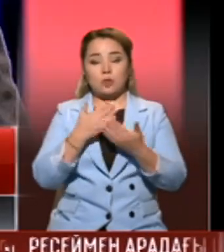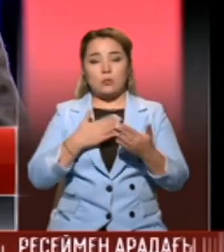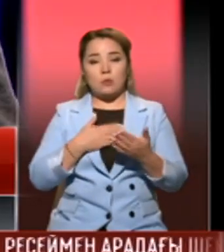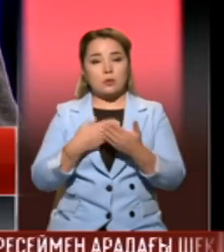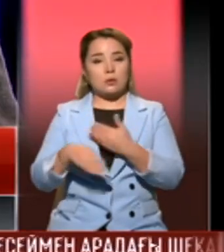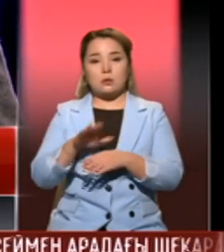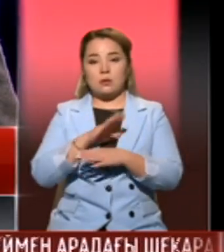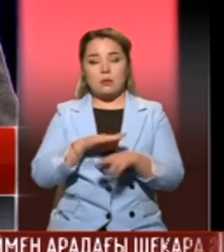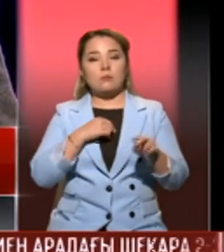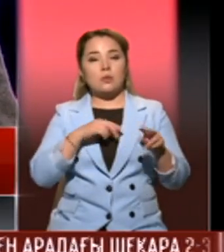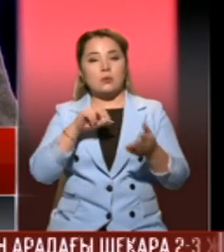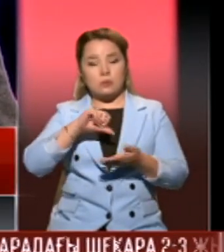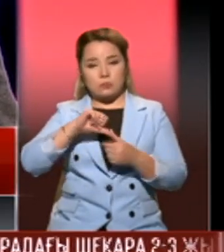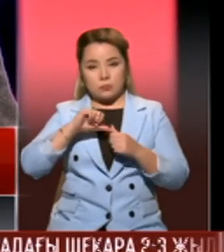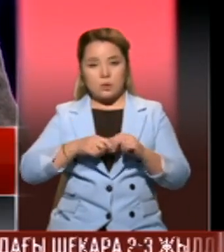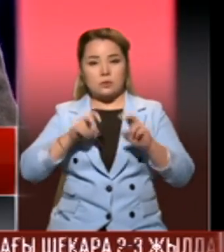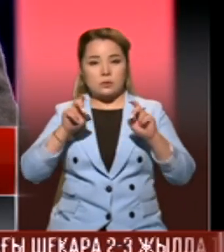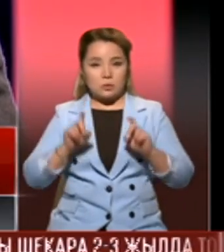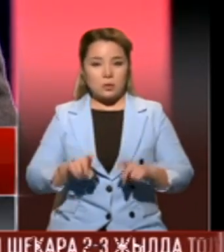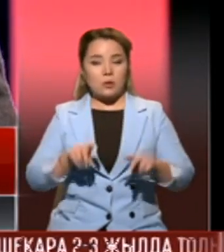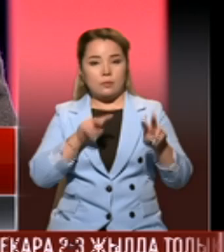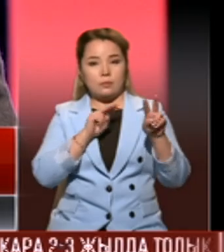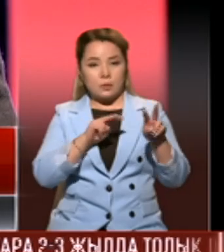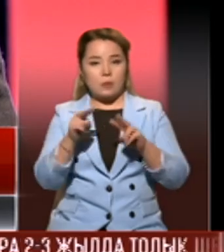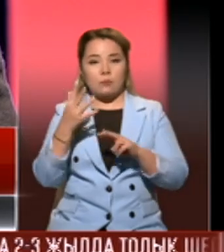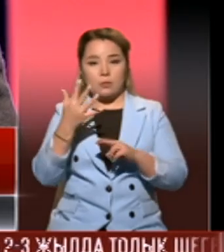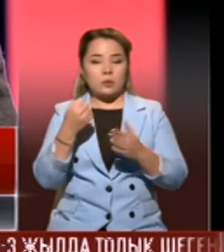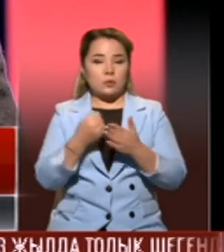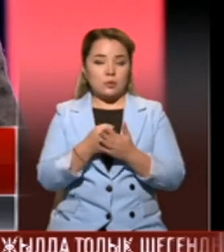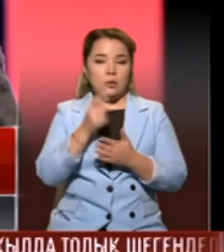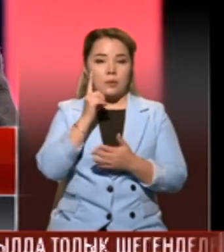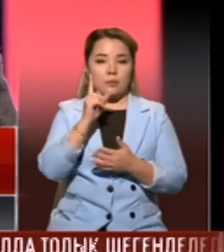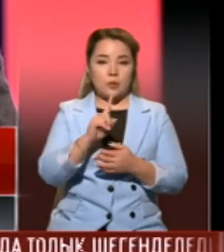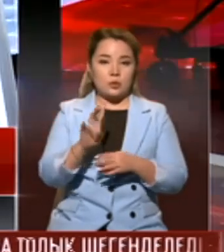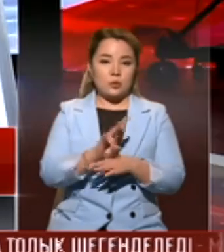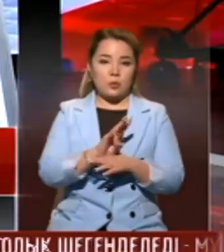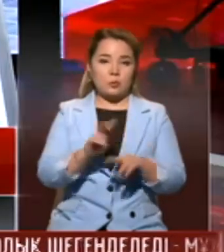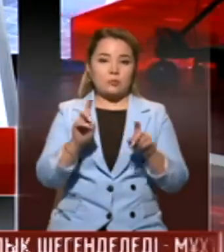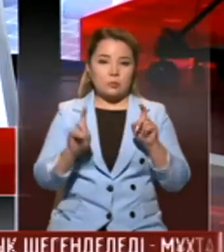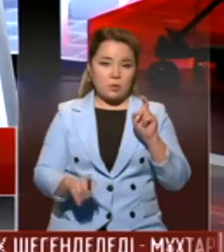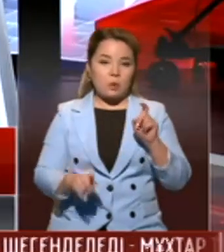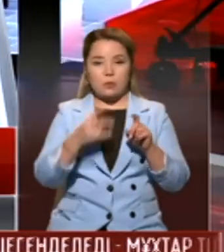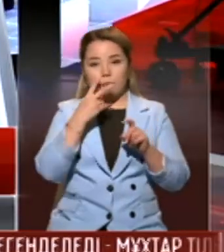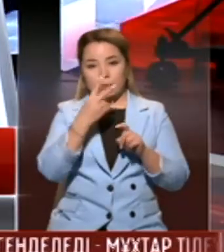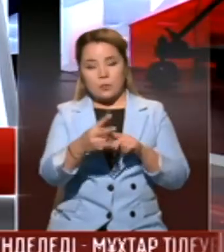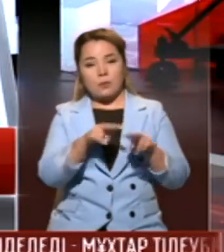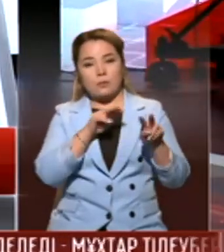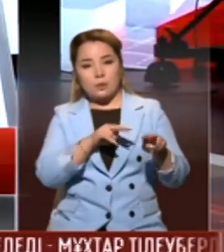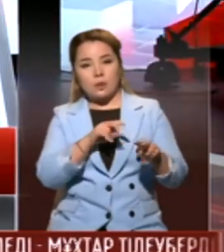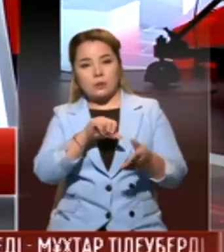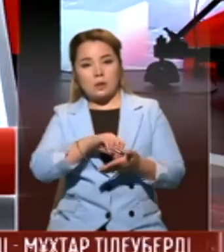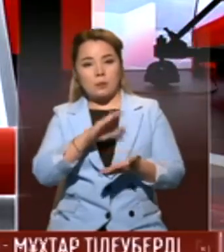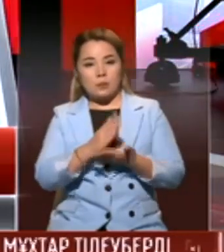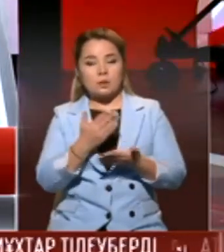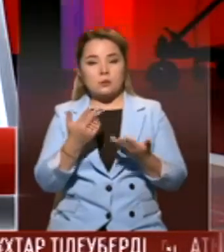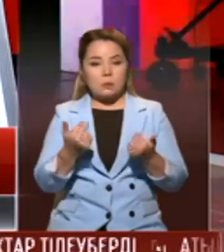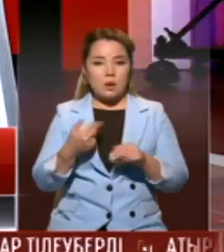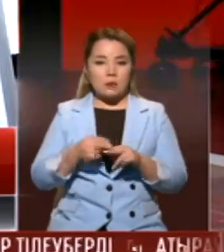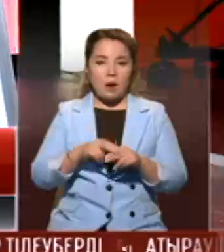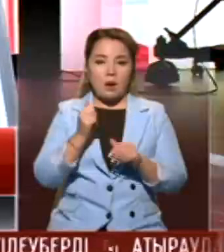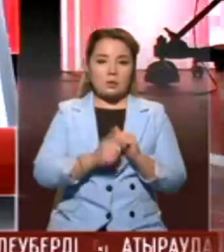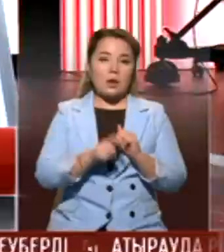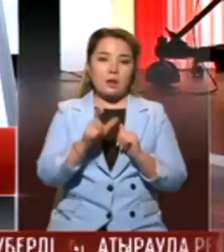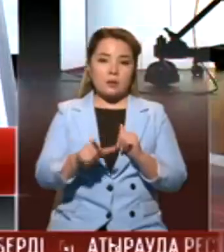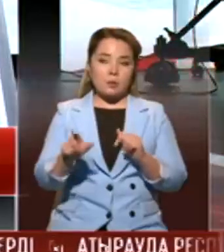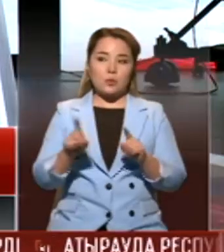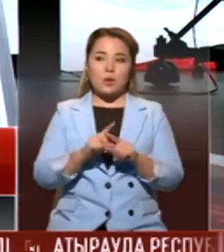жоқпын. Учаскеде міне 5-тен 1-ге дейін шыққан жоқпын. Мына жерде мынандай мәселе бар да, Ерғанат мырза. Бұл енді біз әрине адам баласы